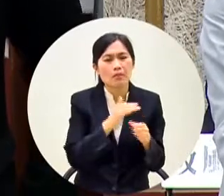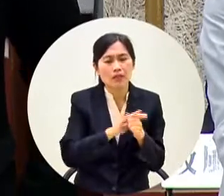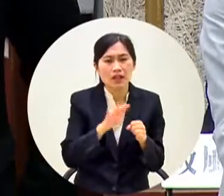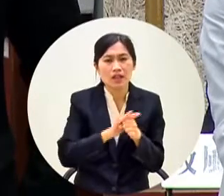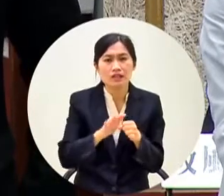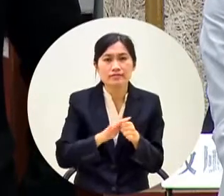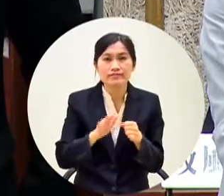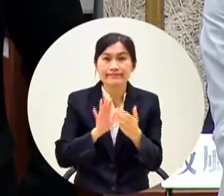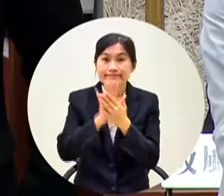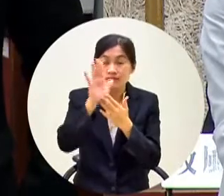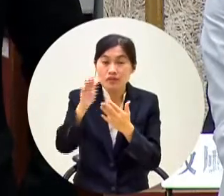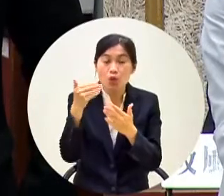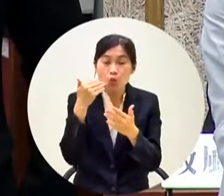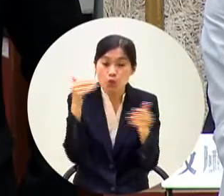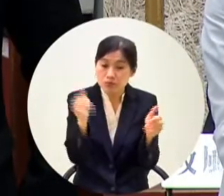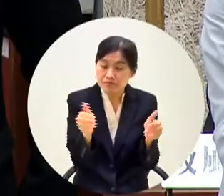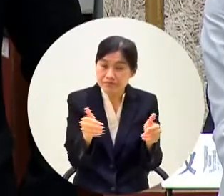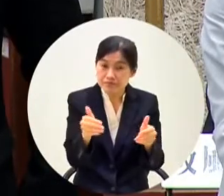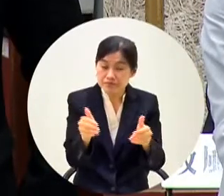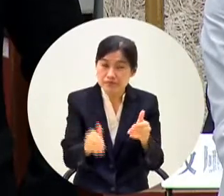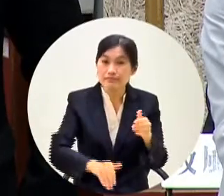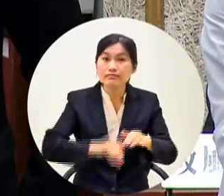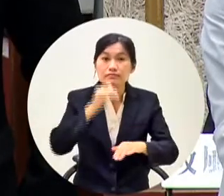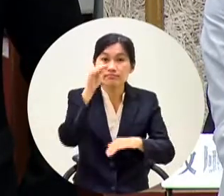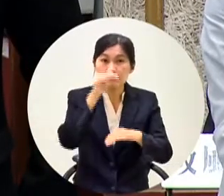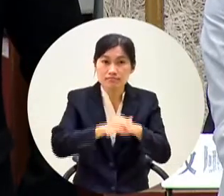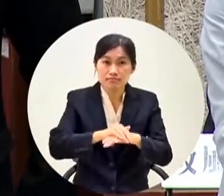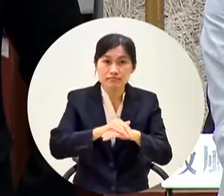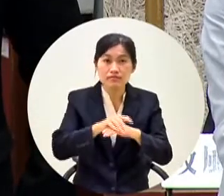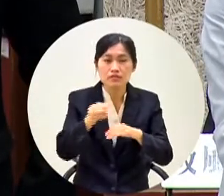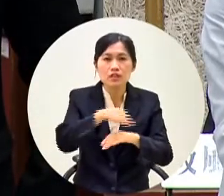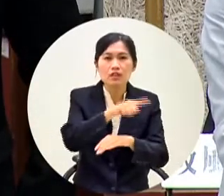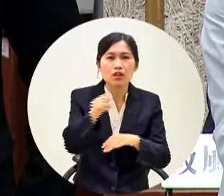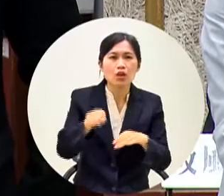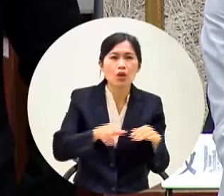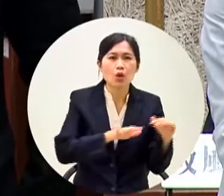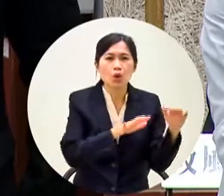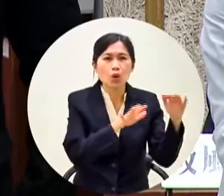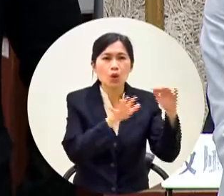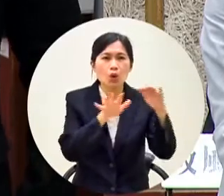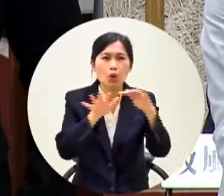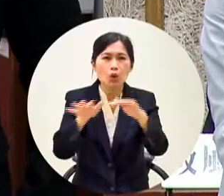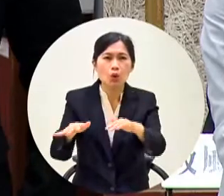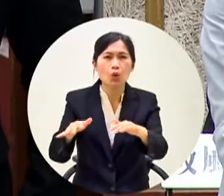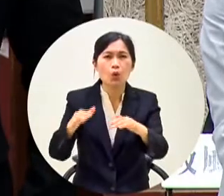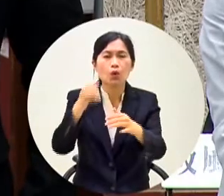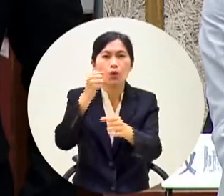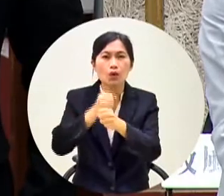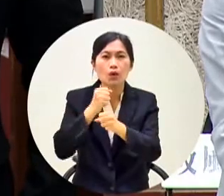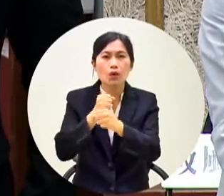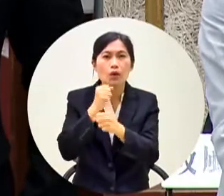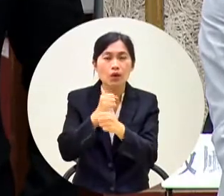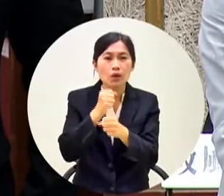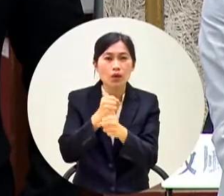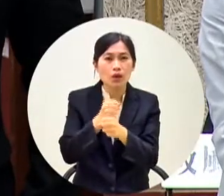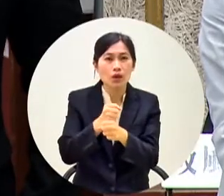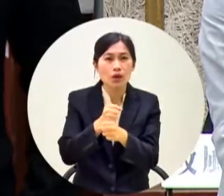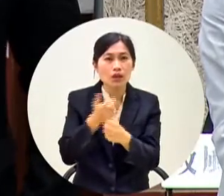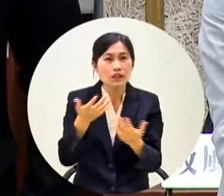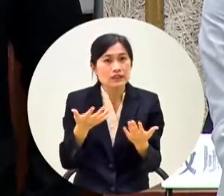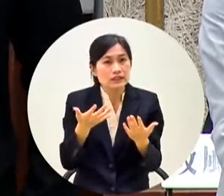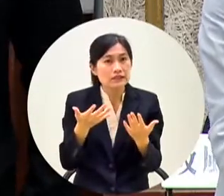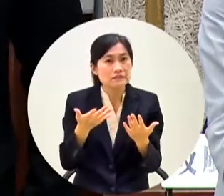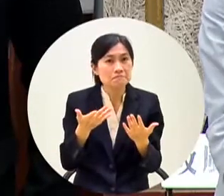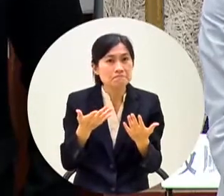若开发好，啊，这人人去上班啦，厂商进驻了，啊，你要安那？是毋安那未雨